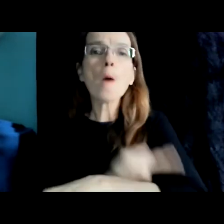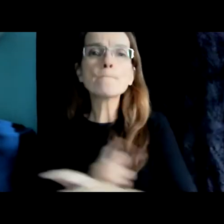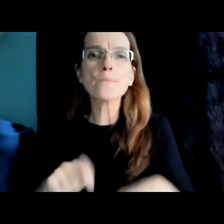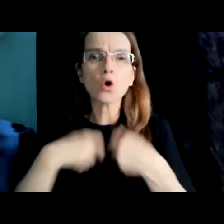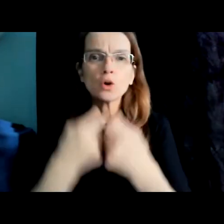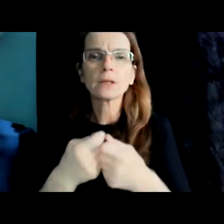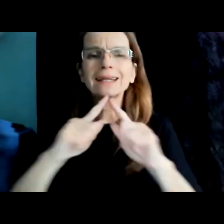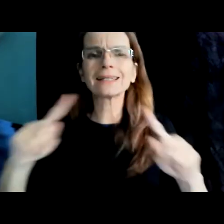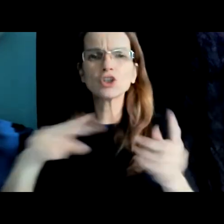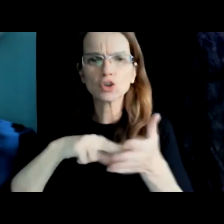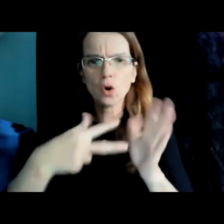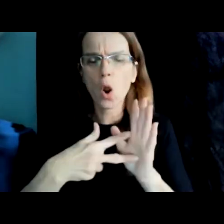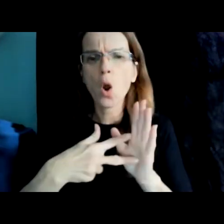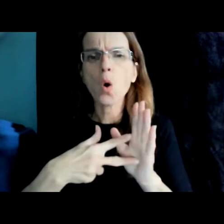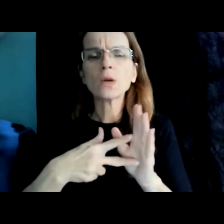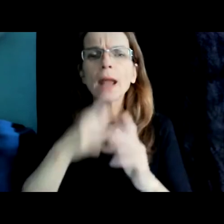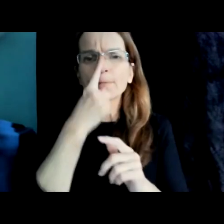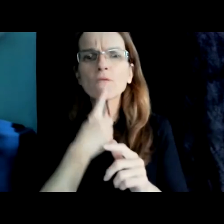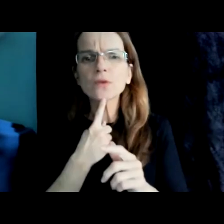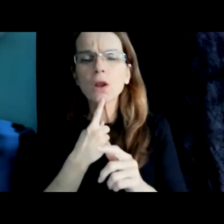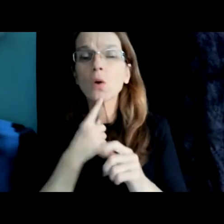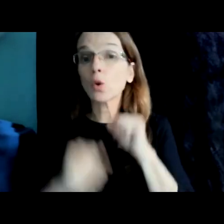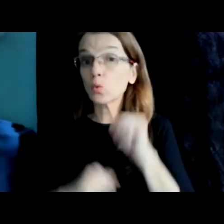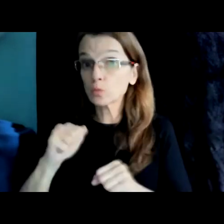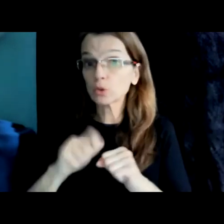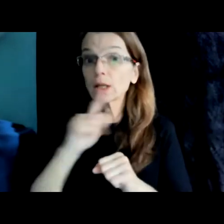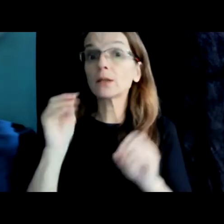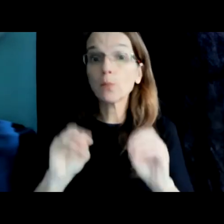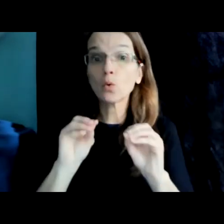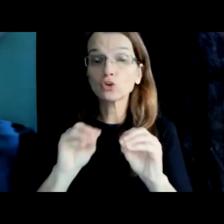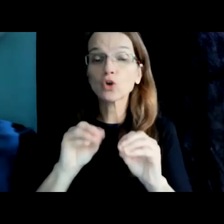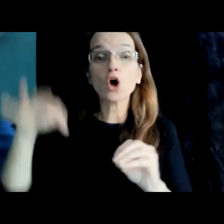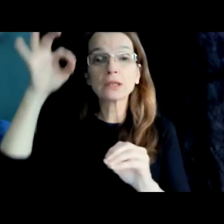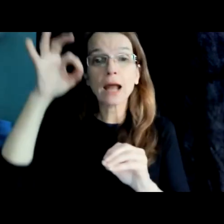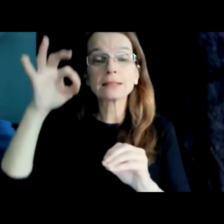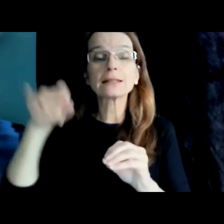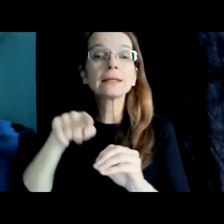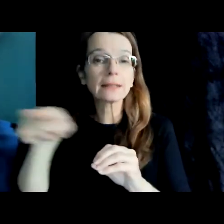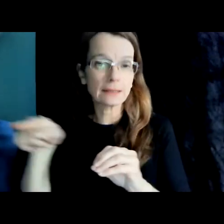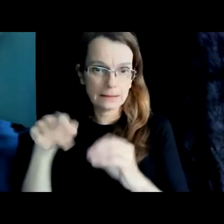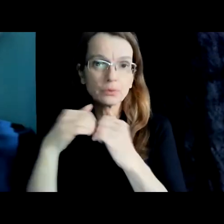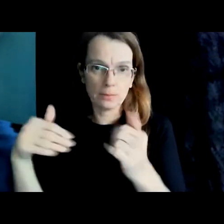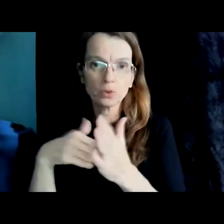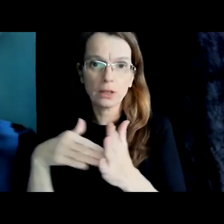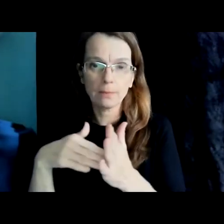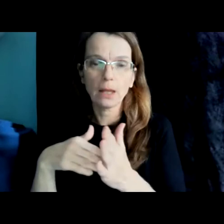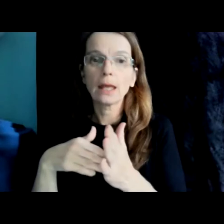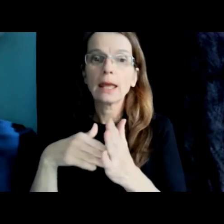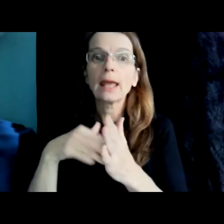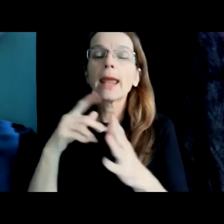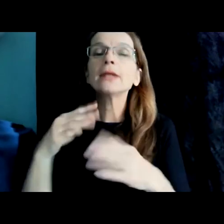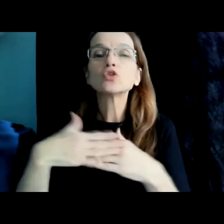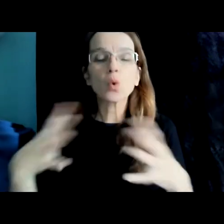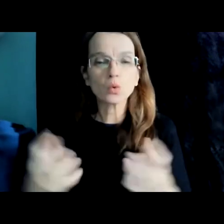strokovnih profilov, ki usposabljajo in izobražujejo odrasle osebe s posebnimi potrebami in so ustvarjajo možnosti za